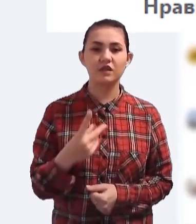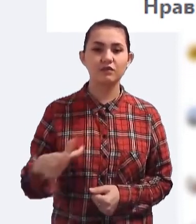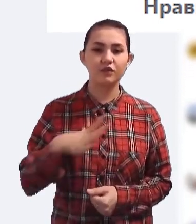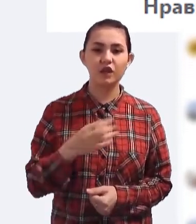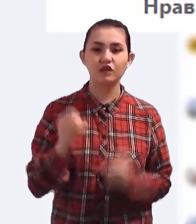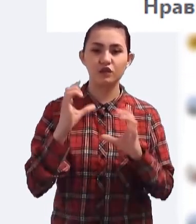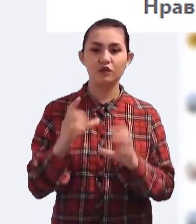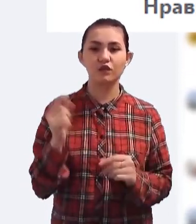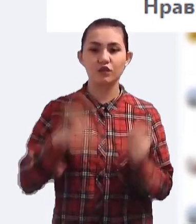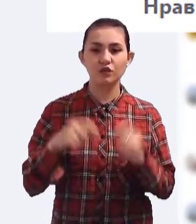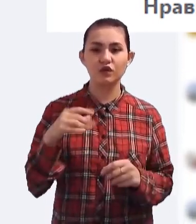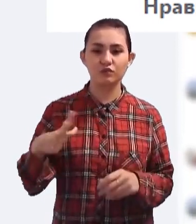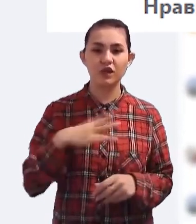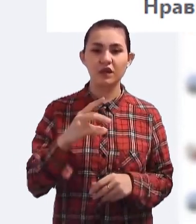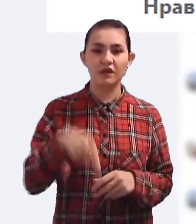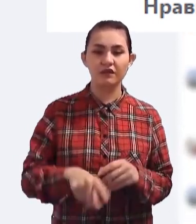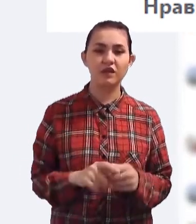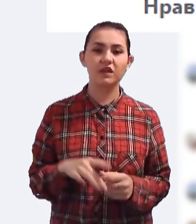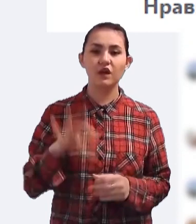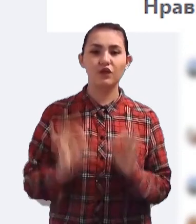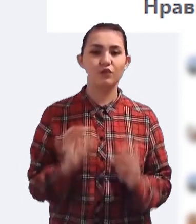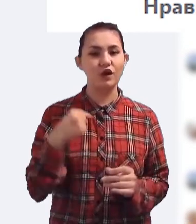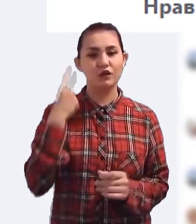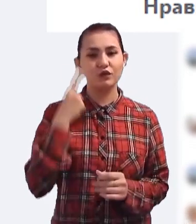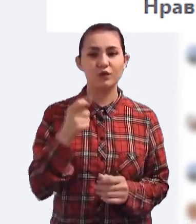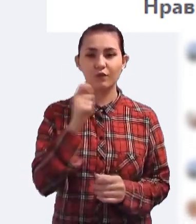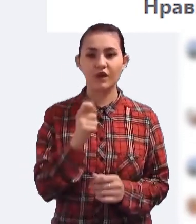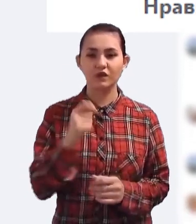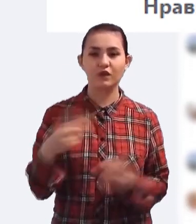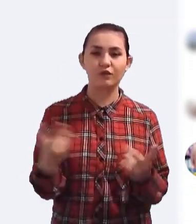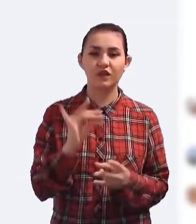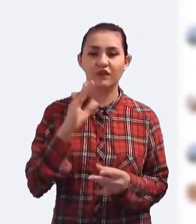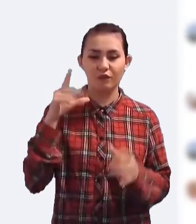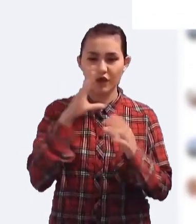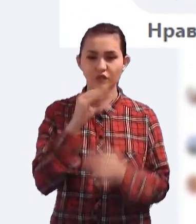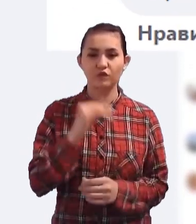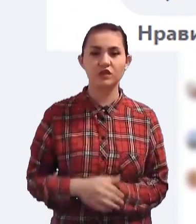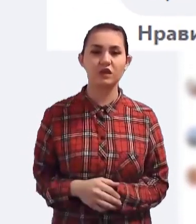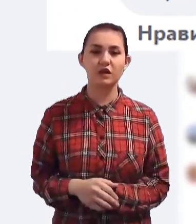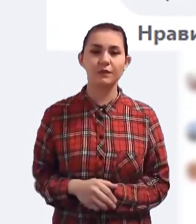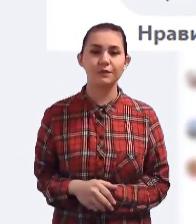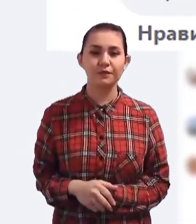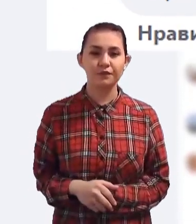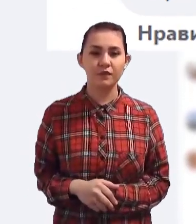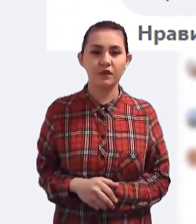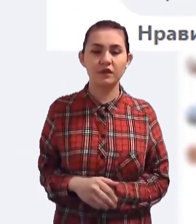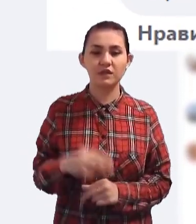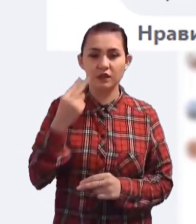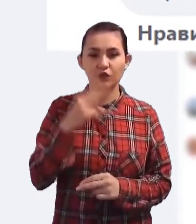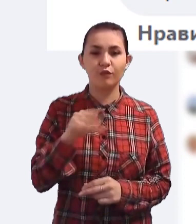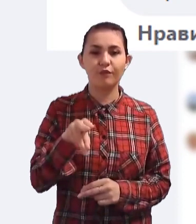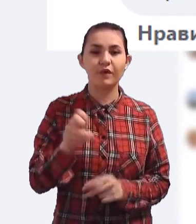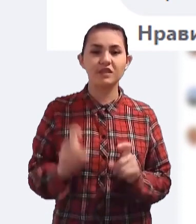шокована, дощ ішов навіть у ній. Нормально, думаю, парасолька потрібна в маршрутці. Іра. Відслідкуйте пасажиропотік